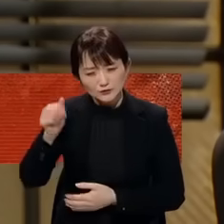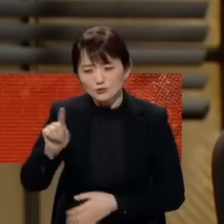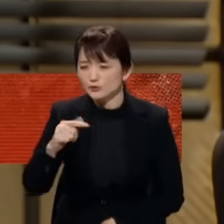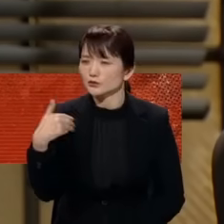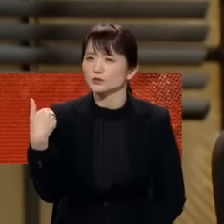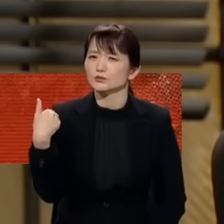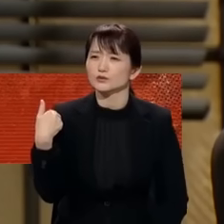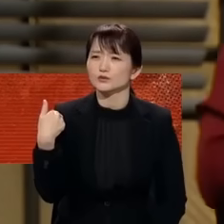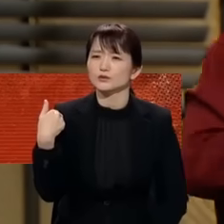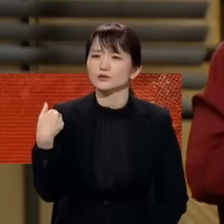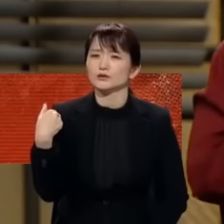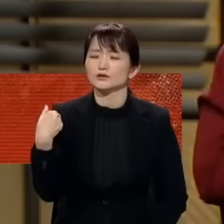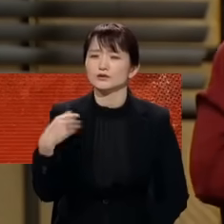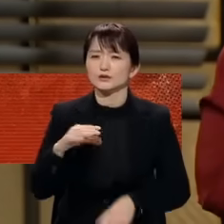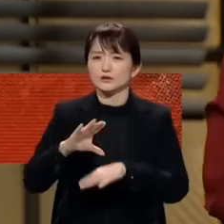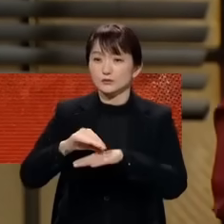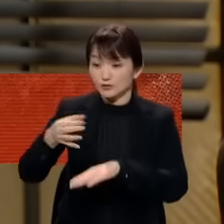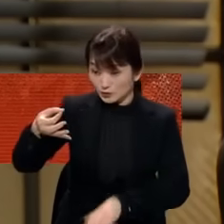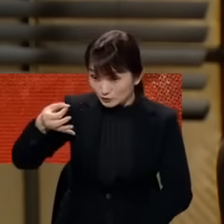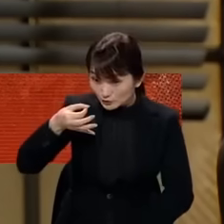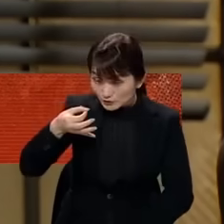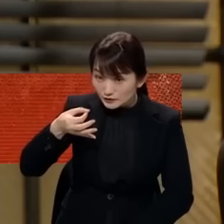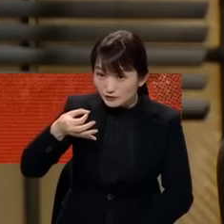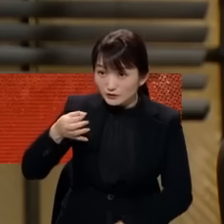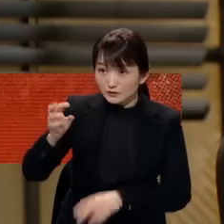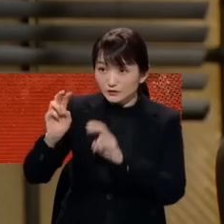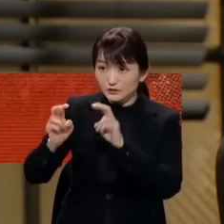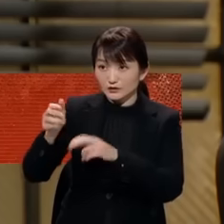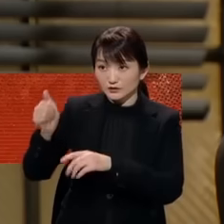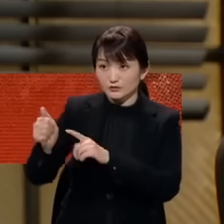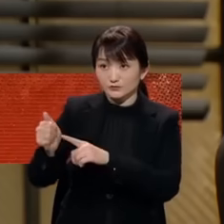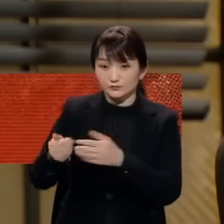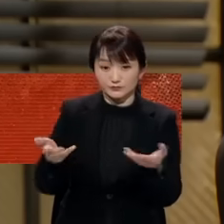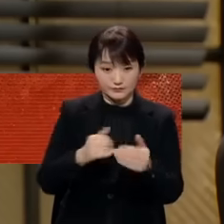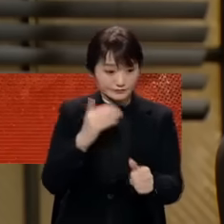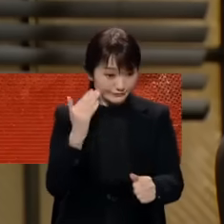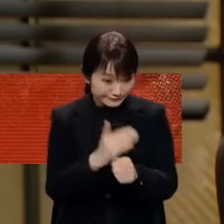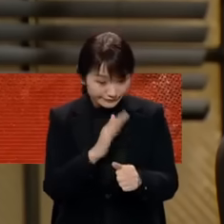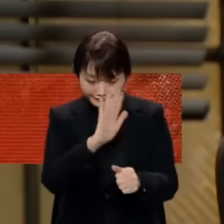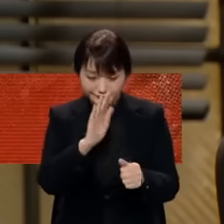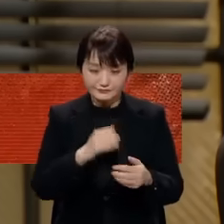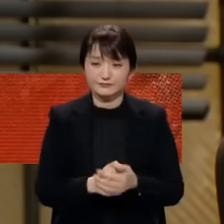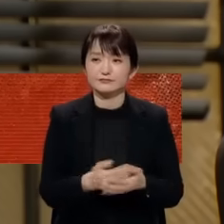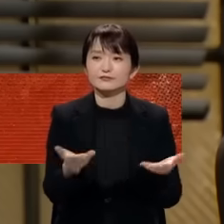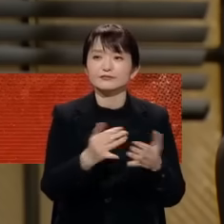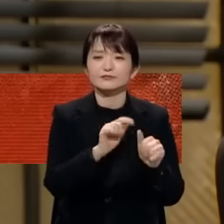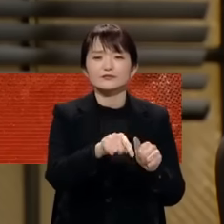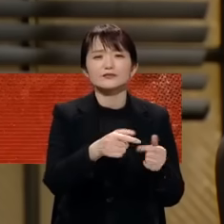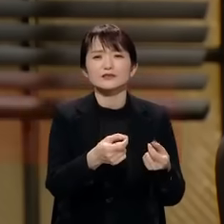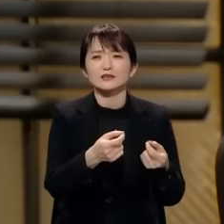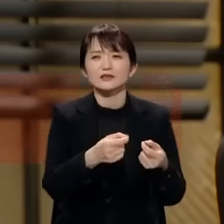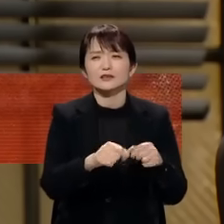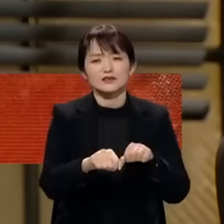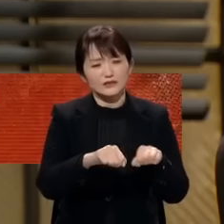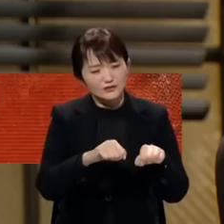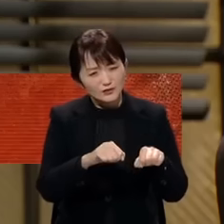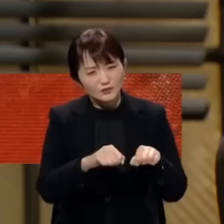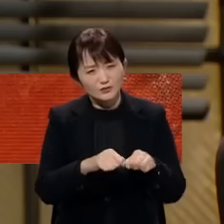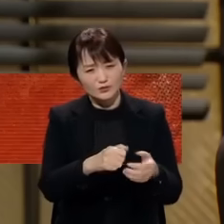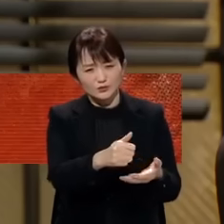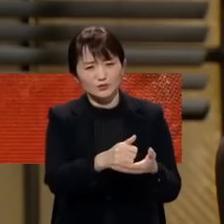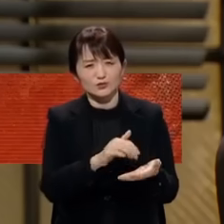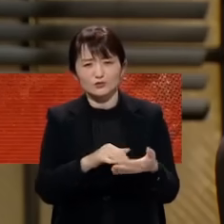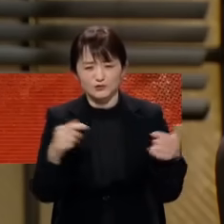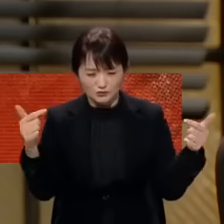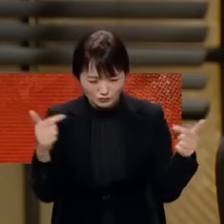혹시이 방송을 보신다면 사장님께서 뭐 직원을 해고하라는 뜻이 아니고 직원한테 그렇게 하면 정말 우리 손님 떨어져 그러지